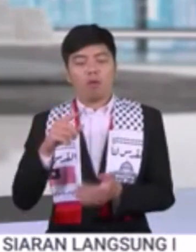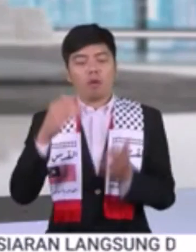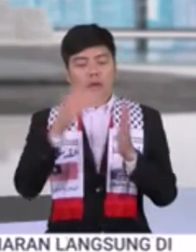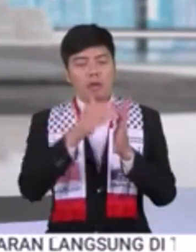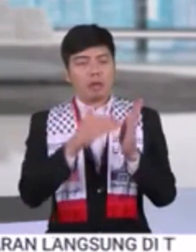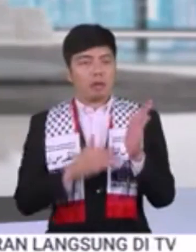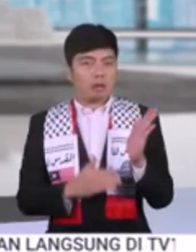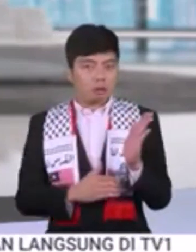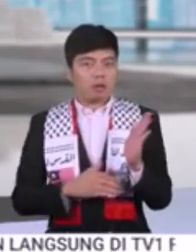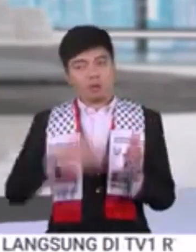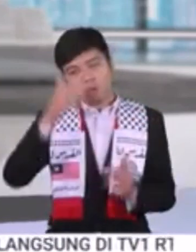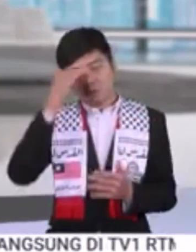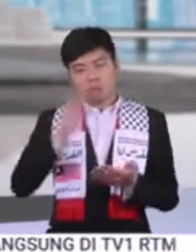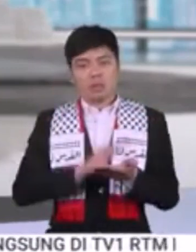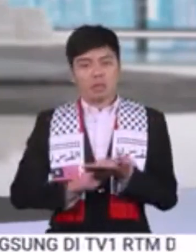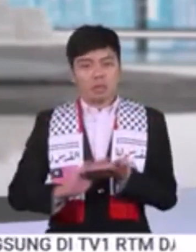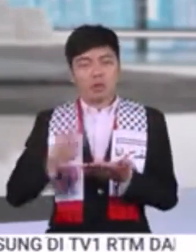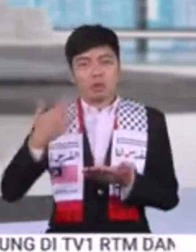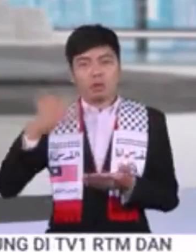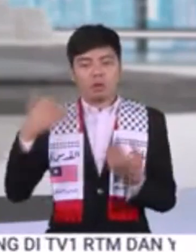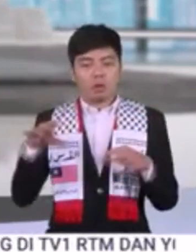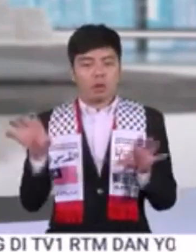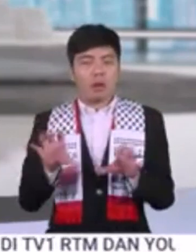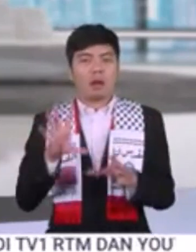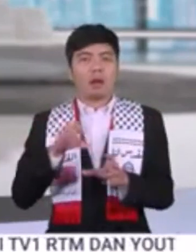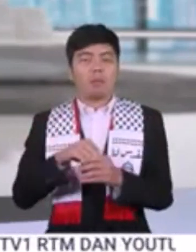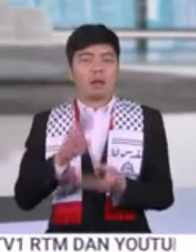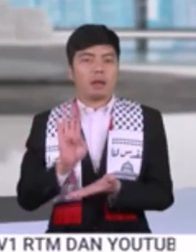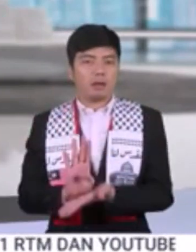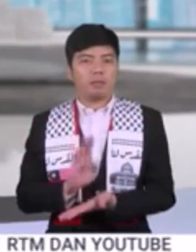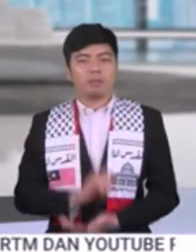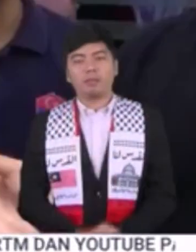Johor bersih yang sebelum ini dilaksana di kawasan